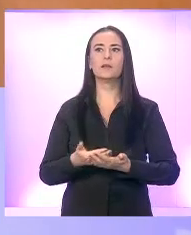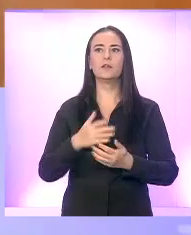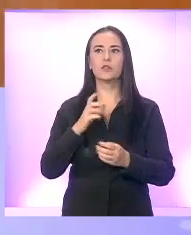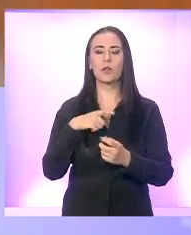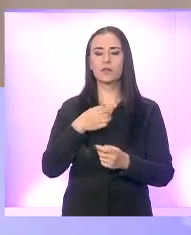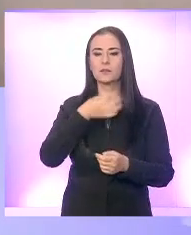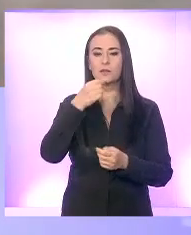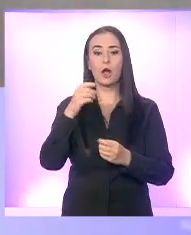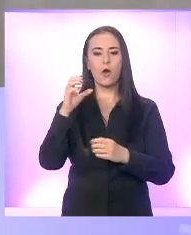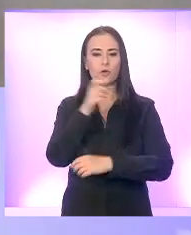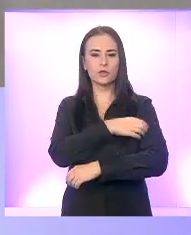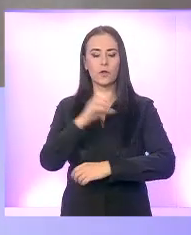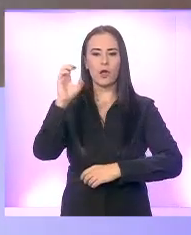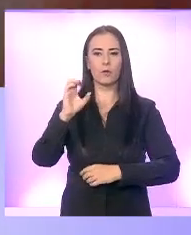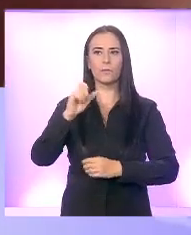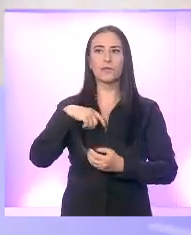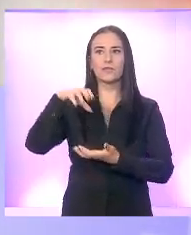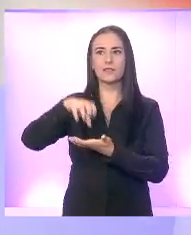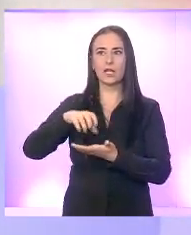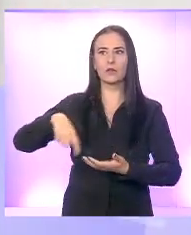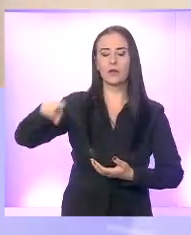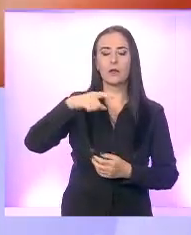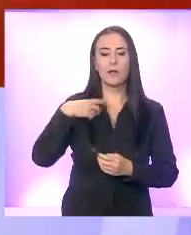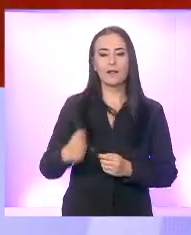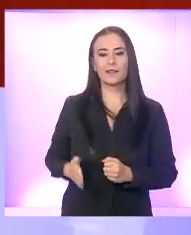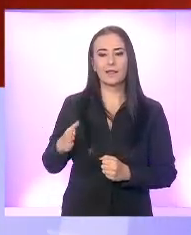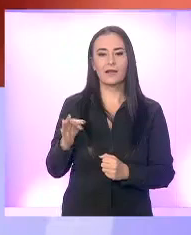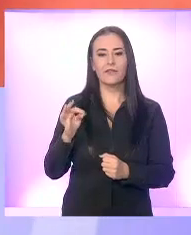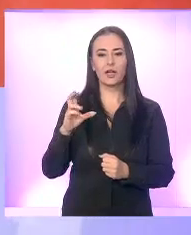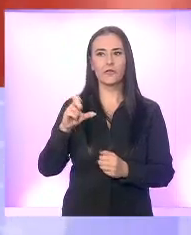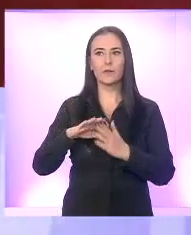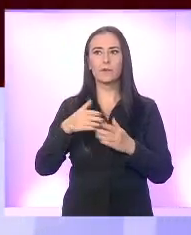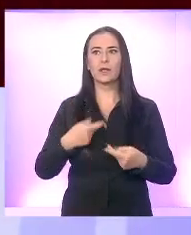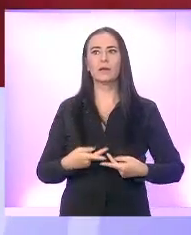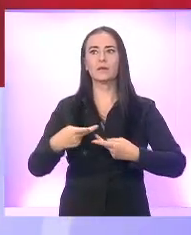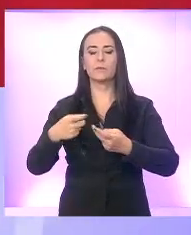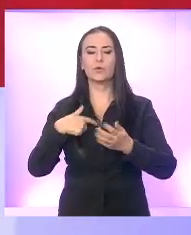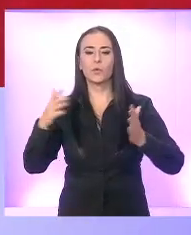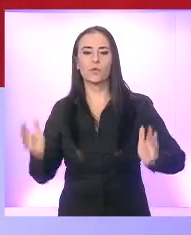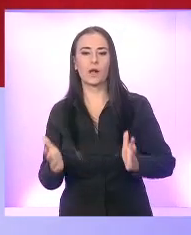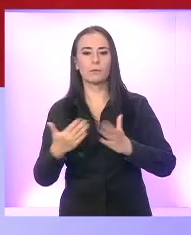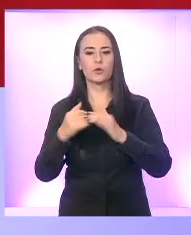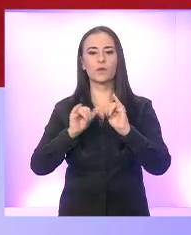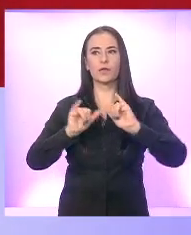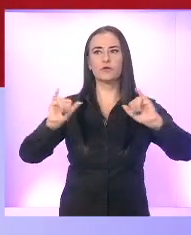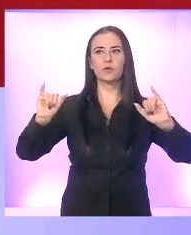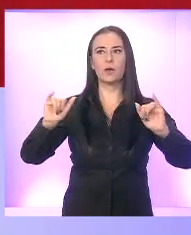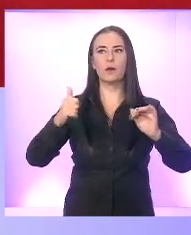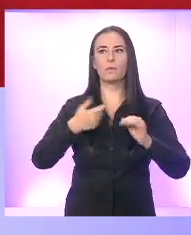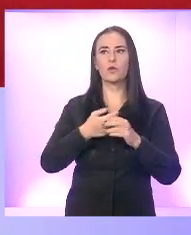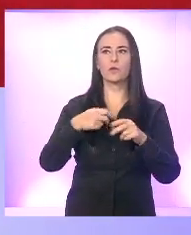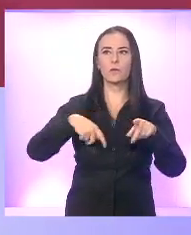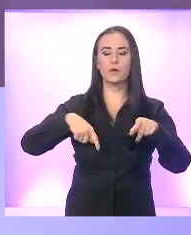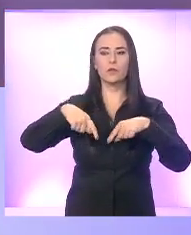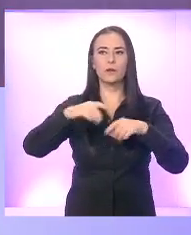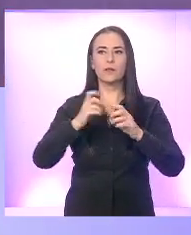toți ochii Comisiei Europene sunt spre sectorul feroviar și este încurajată dezvoltarea acestui sector și investițiile în